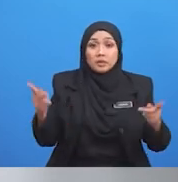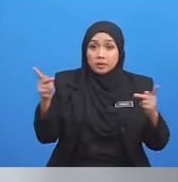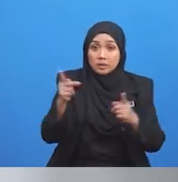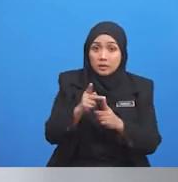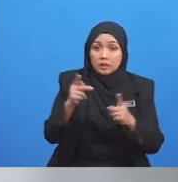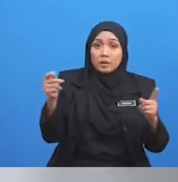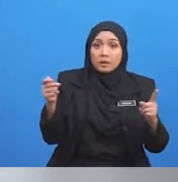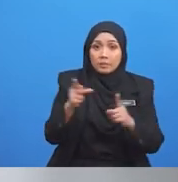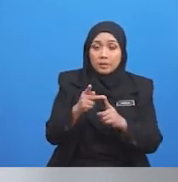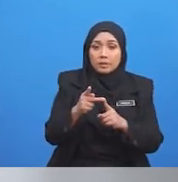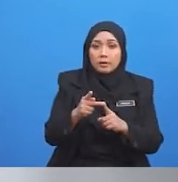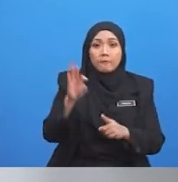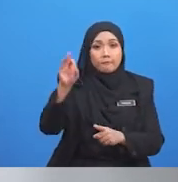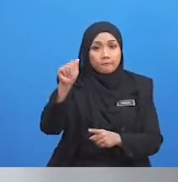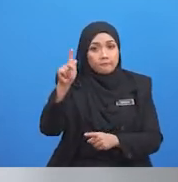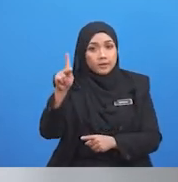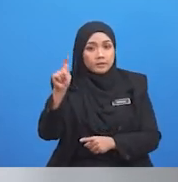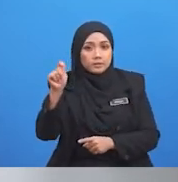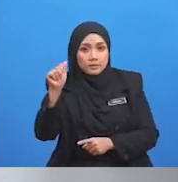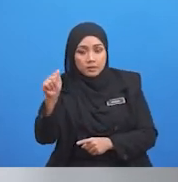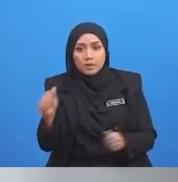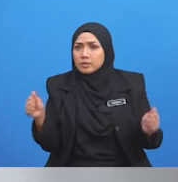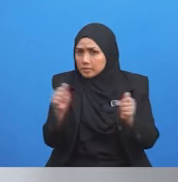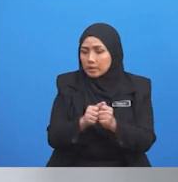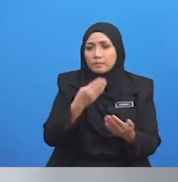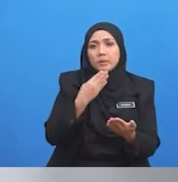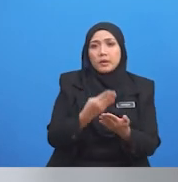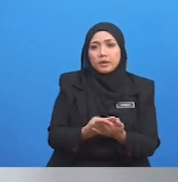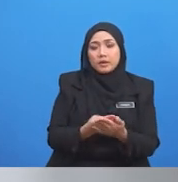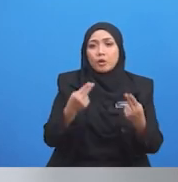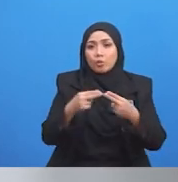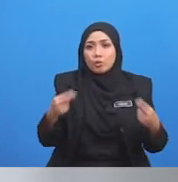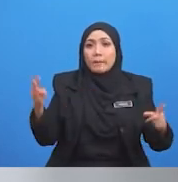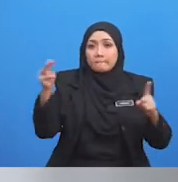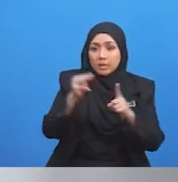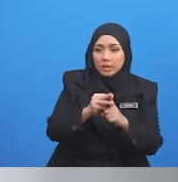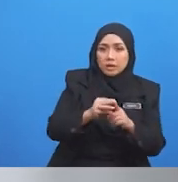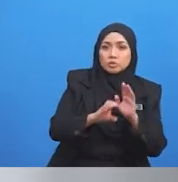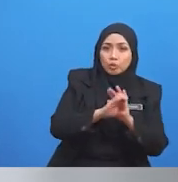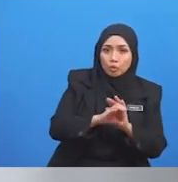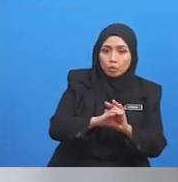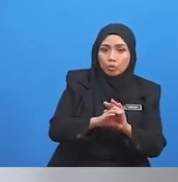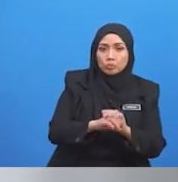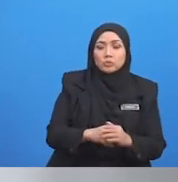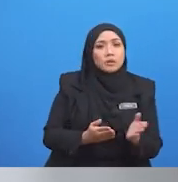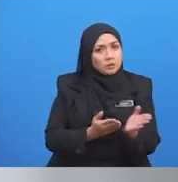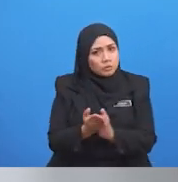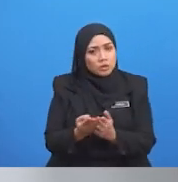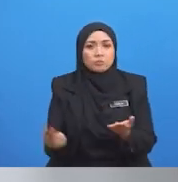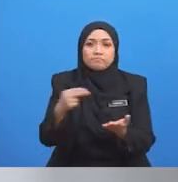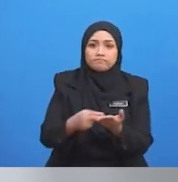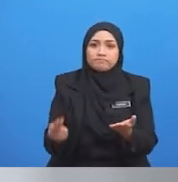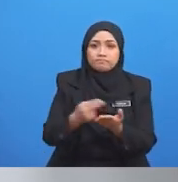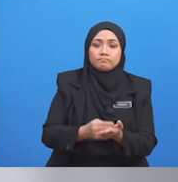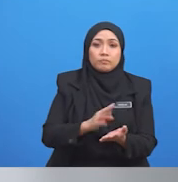peperiksaan, pelajar mungkin kehilangan markah, huraian dan markah contoh. Teruskan ulang kaji dan